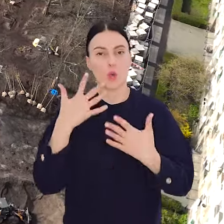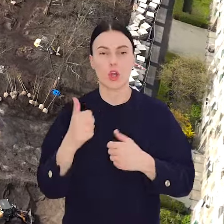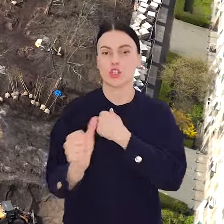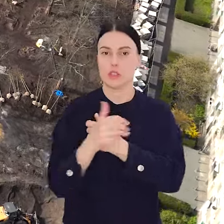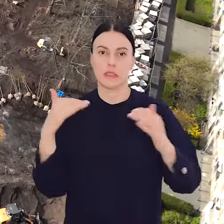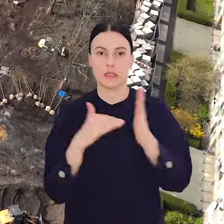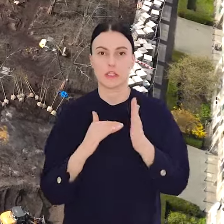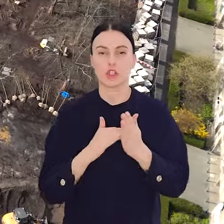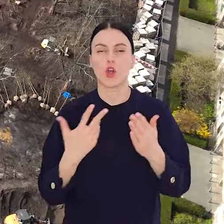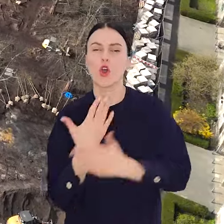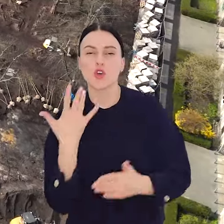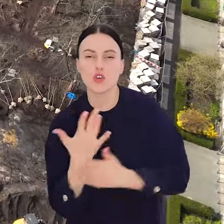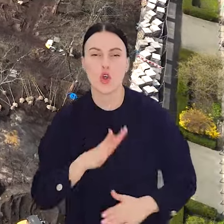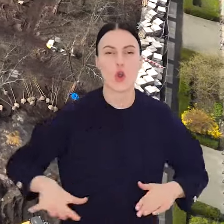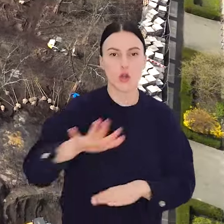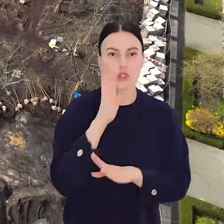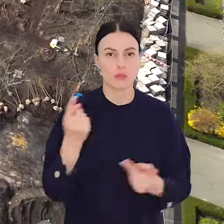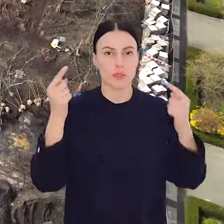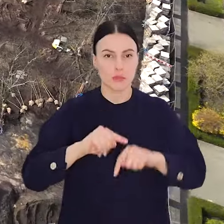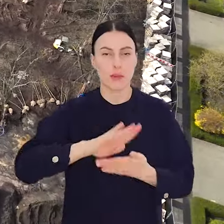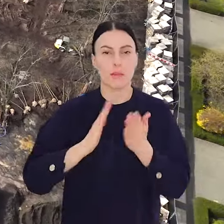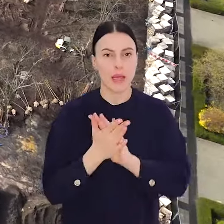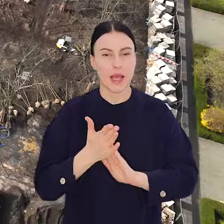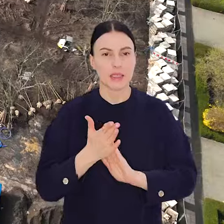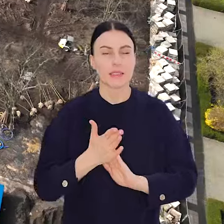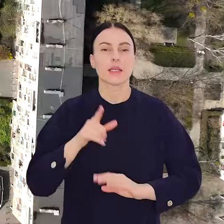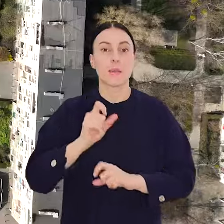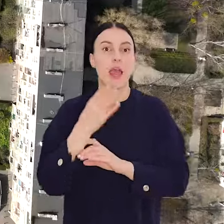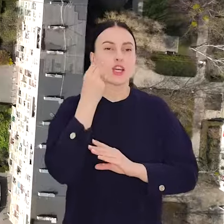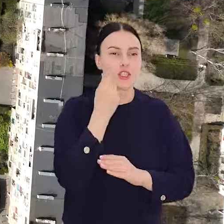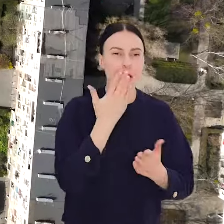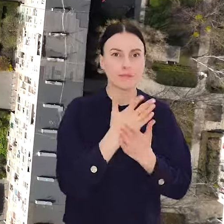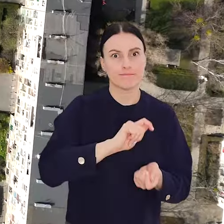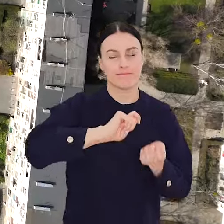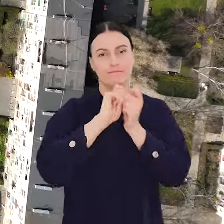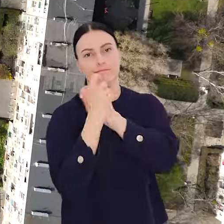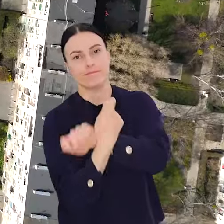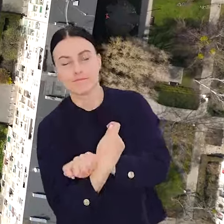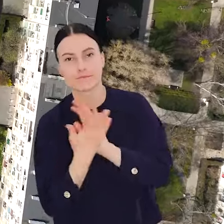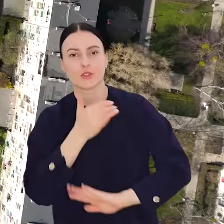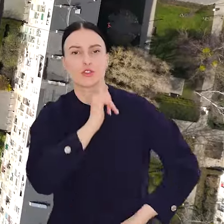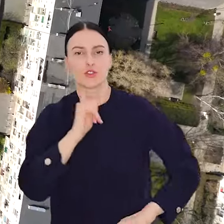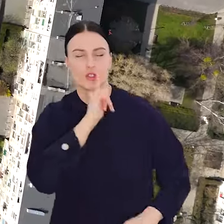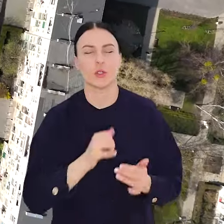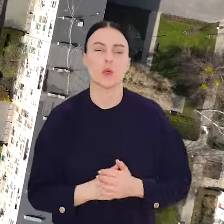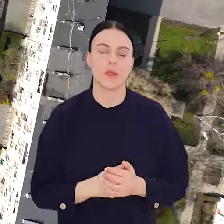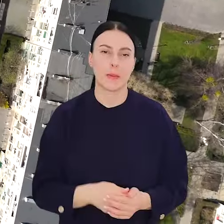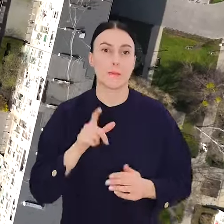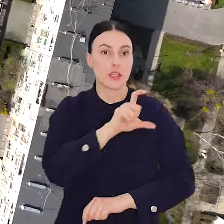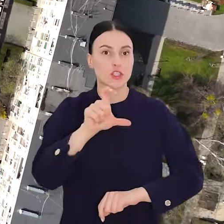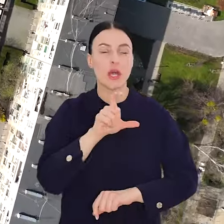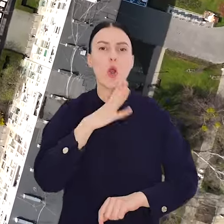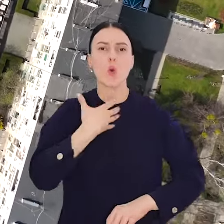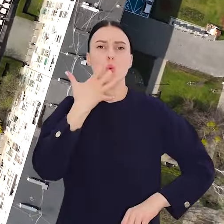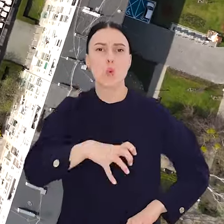ponad 60 tysięcy roślin, które pojawią się na placu i sprawią, że z szarego i betonowego w końcu zrobi się zielony, a